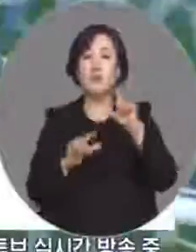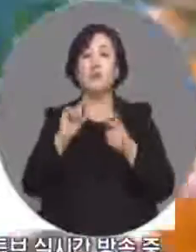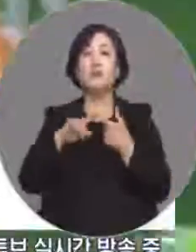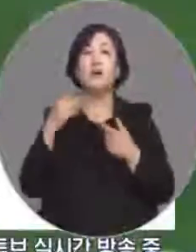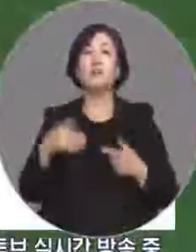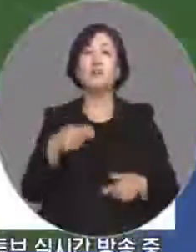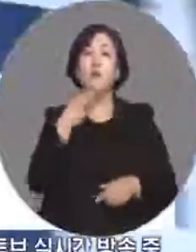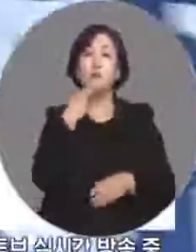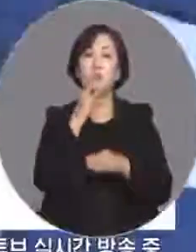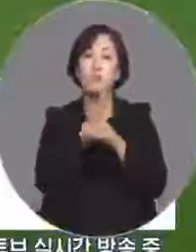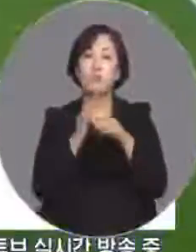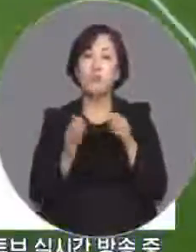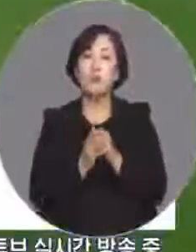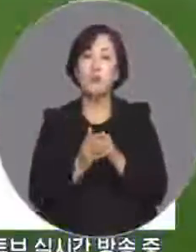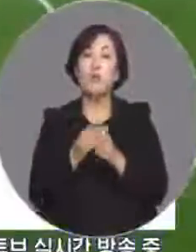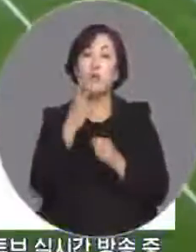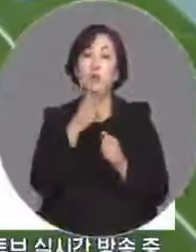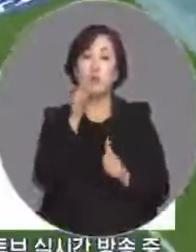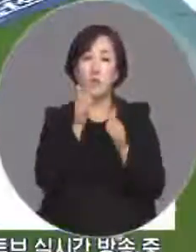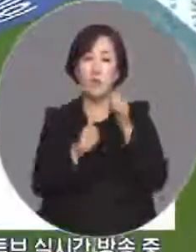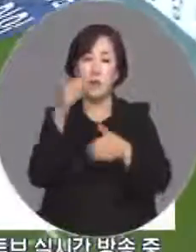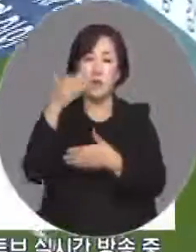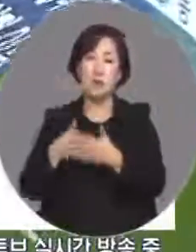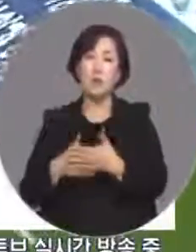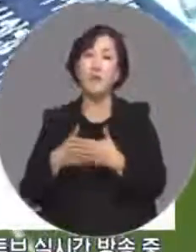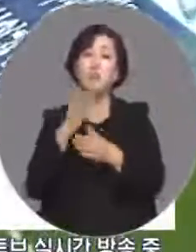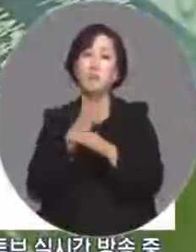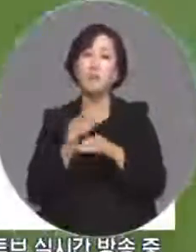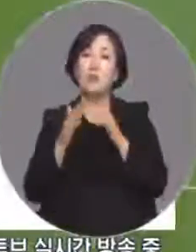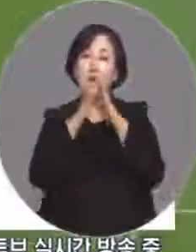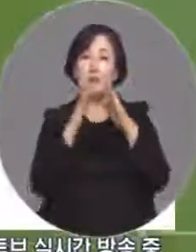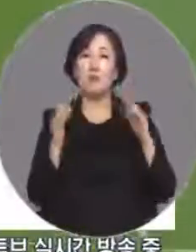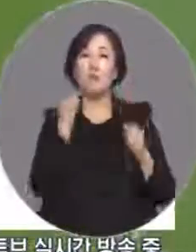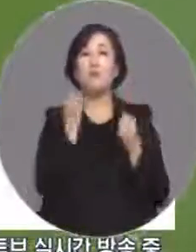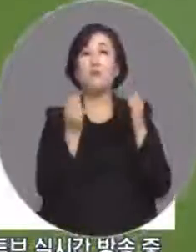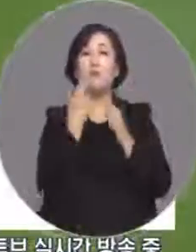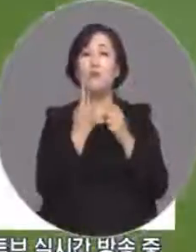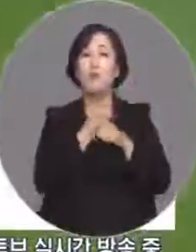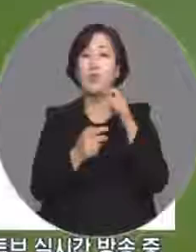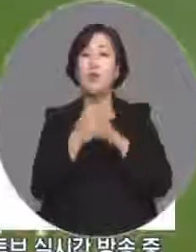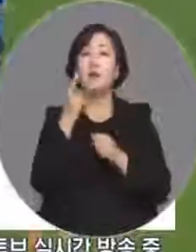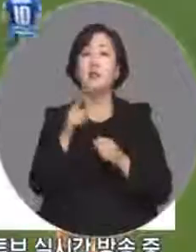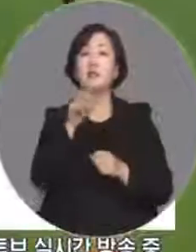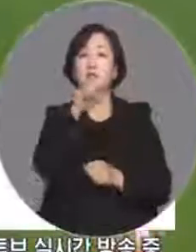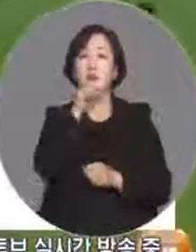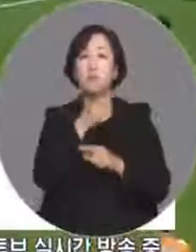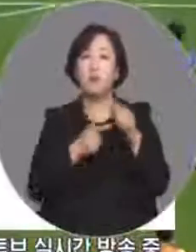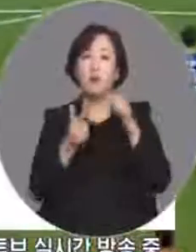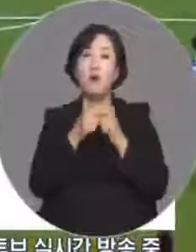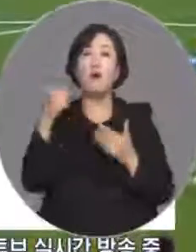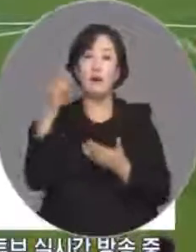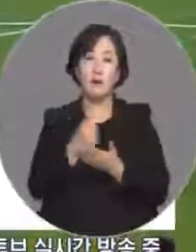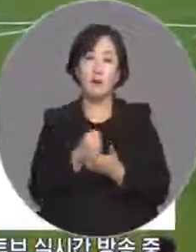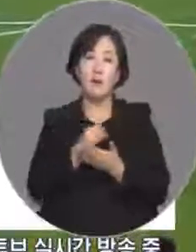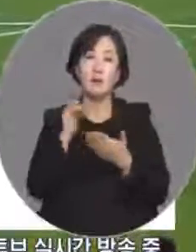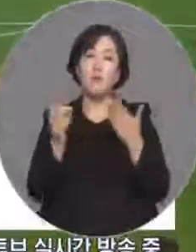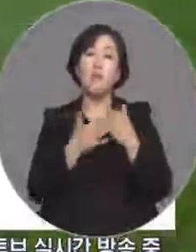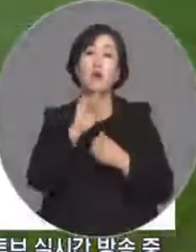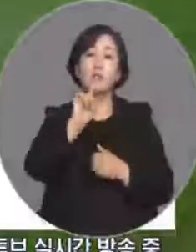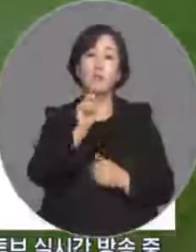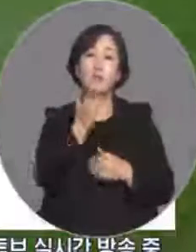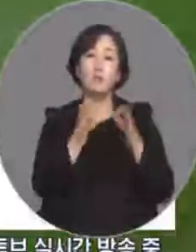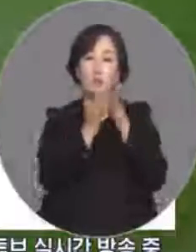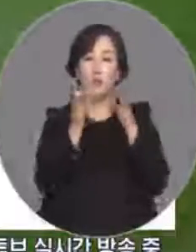없어졌습니다. 두 경기씩 남은 가운데 울산이 전북보다 승점 1점만 더 확보하며 16년